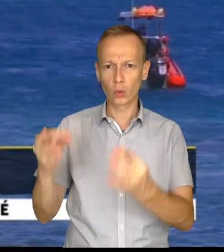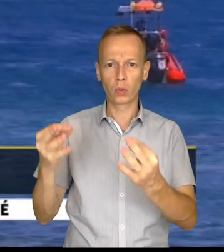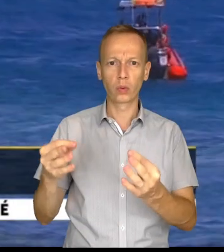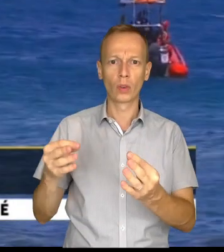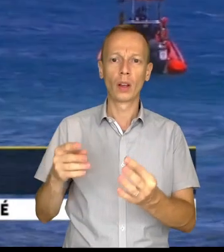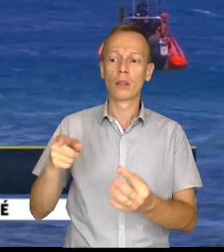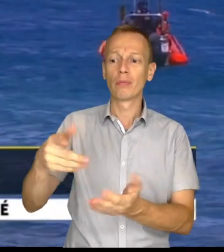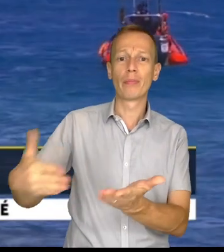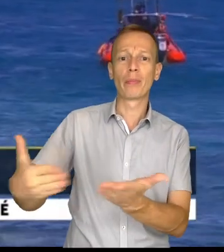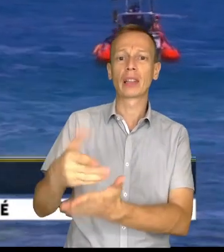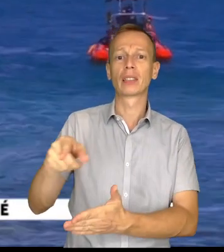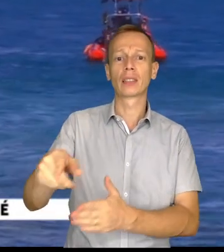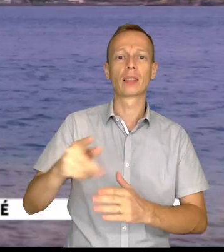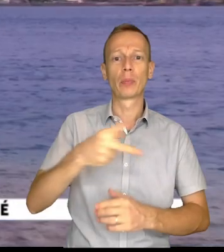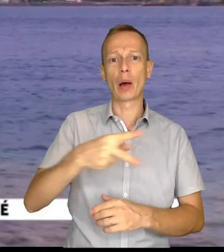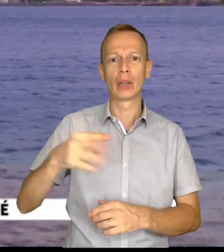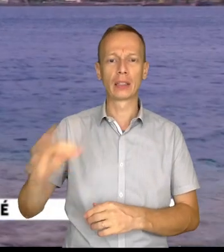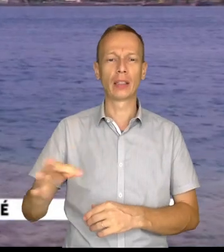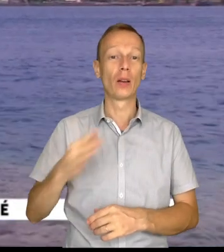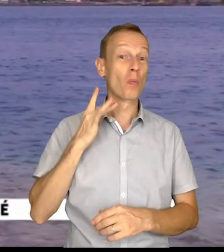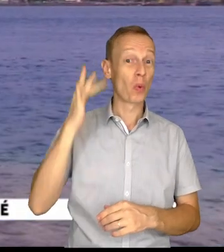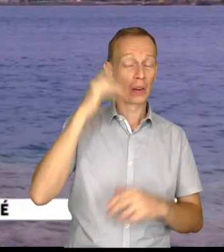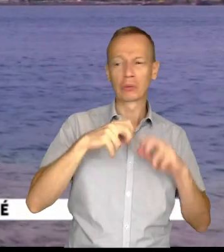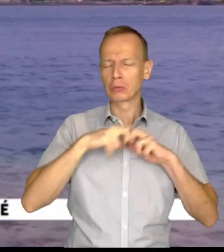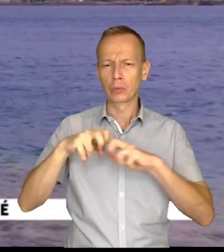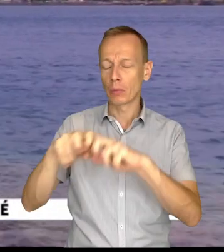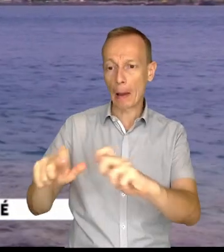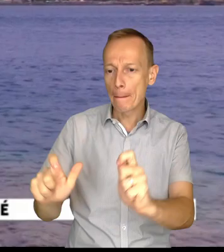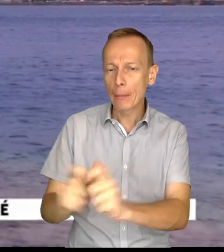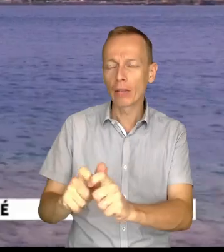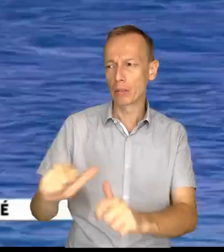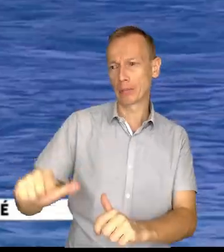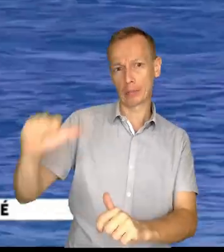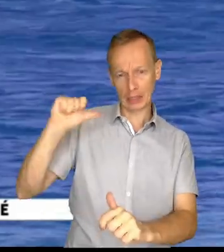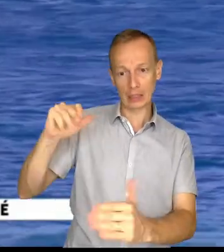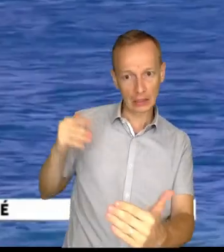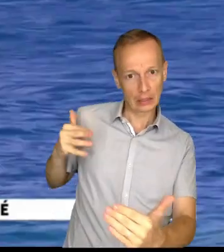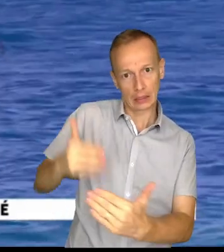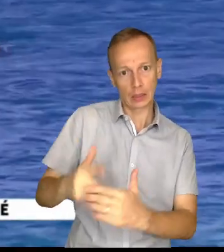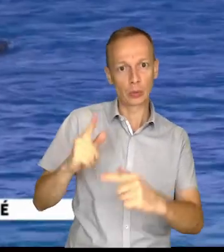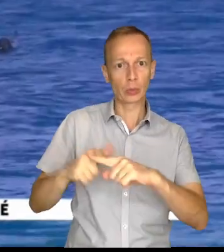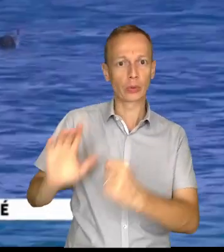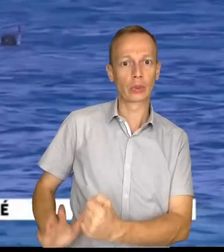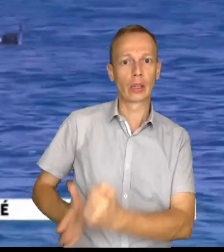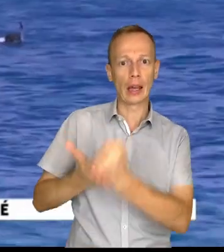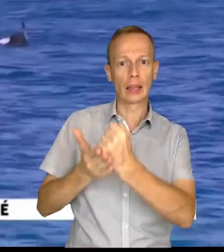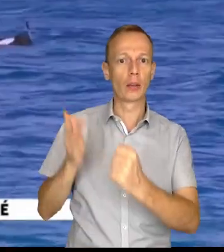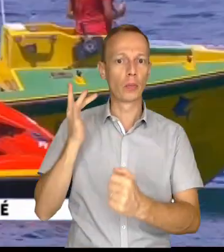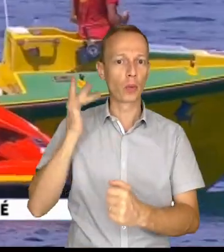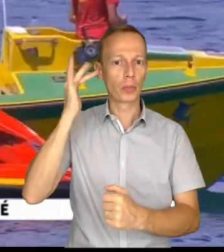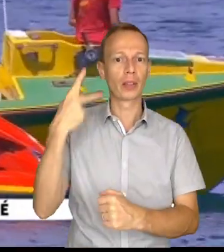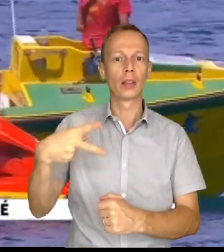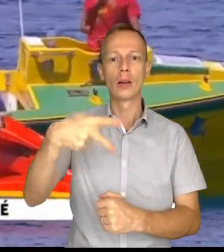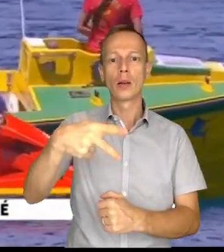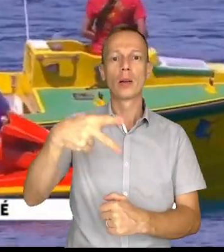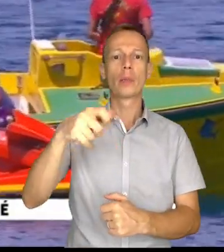à l'intérieur de la passe de Papeete, localisés par les pompiers qui effectuent des recherches depuis mardi déjà, avec l'aide